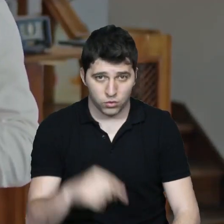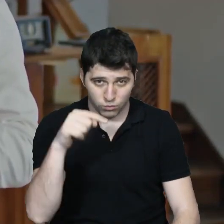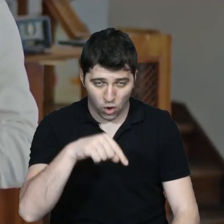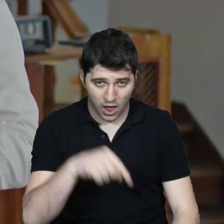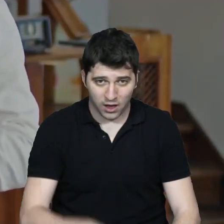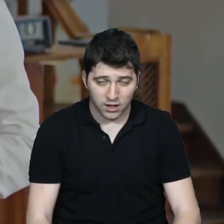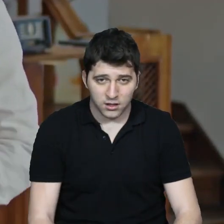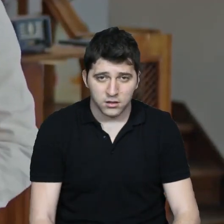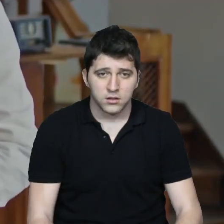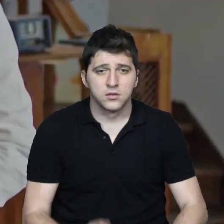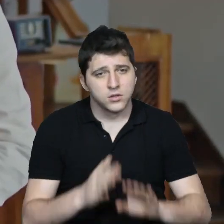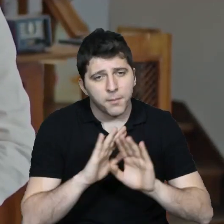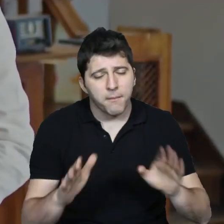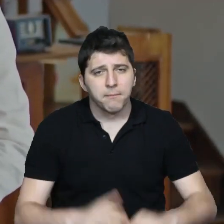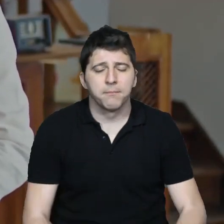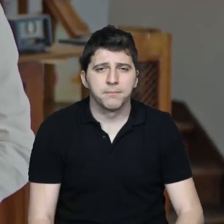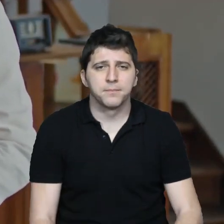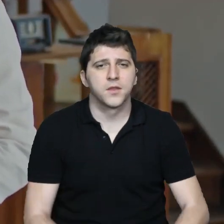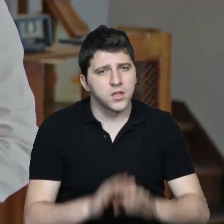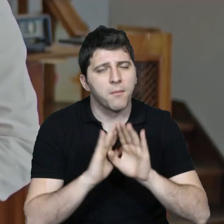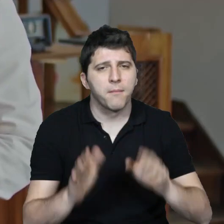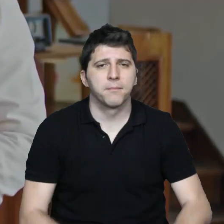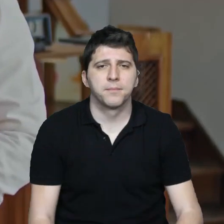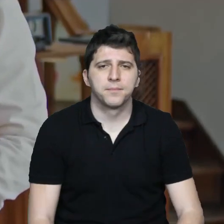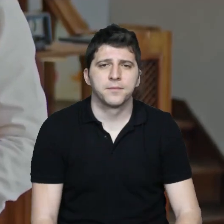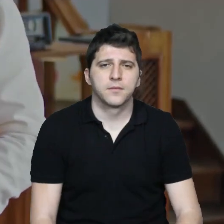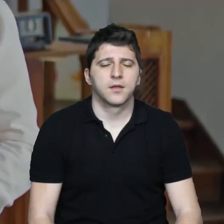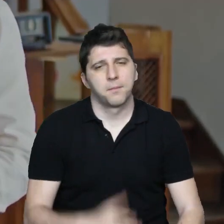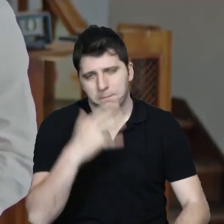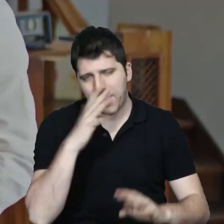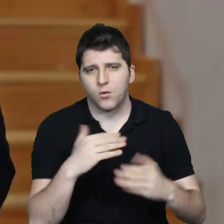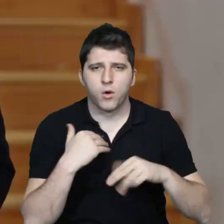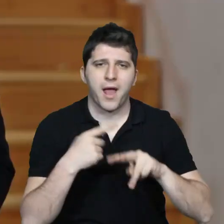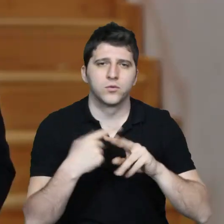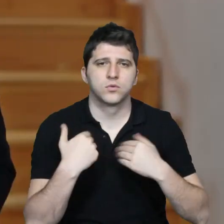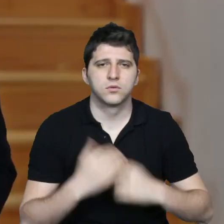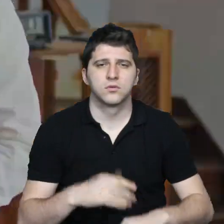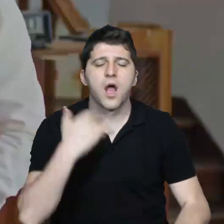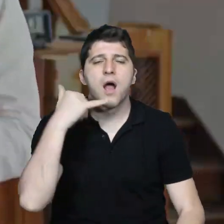Buraya? Tamam. Tamam. Bekliyorum Aysu.